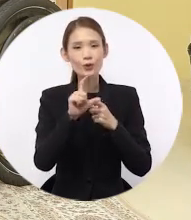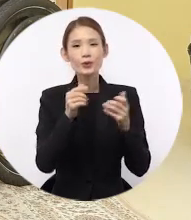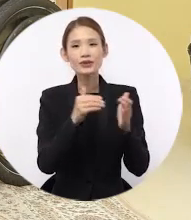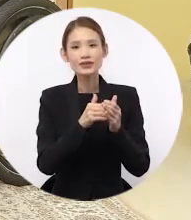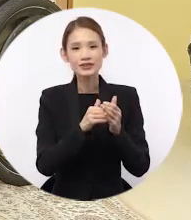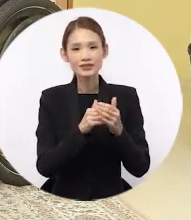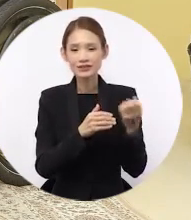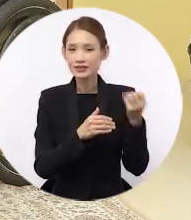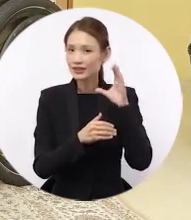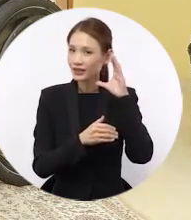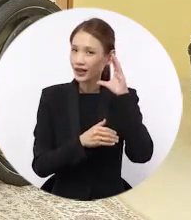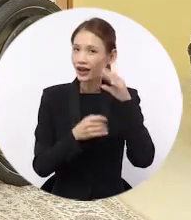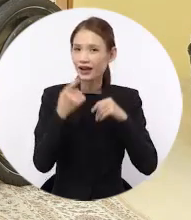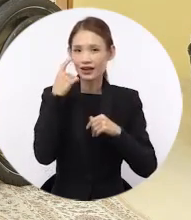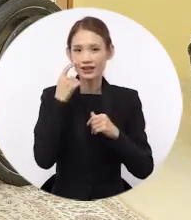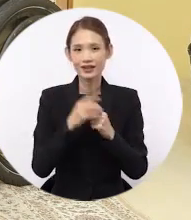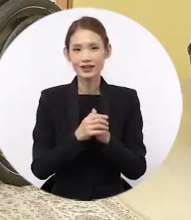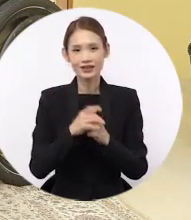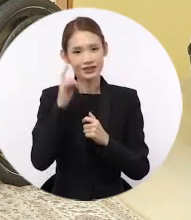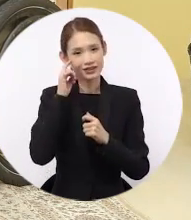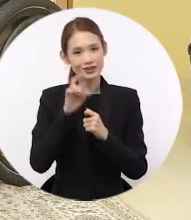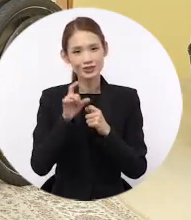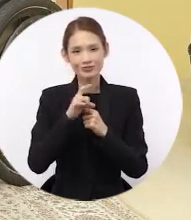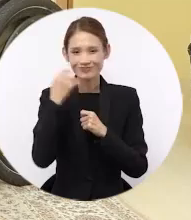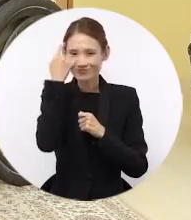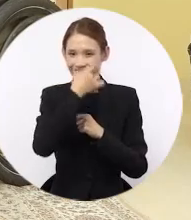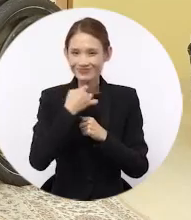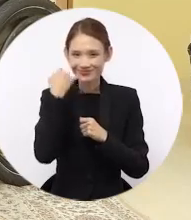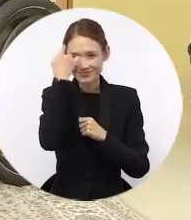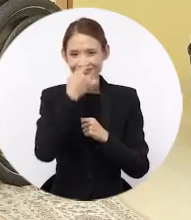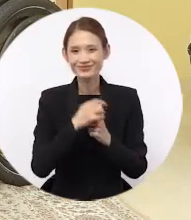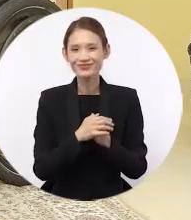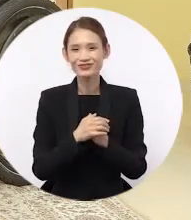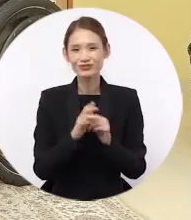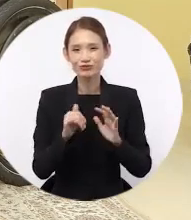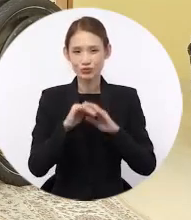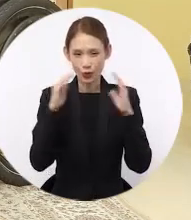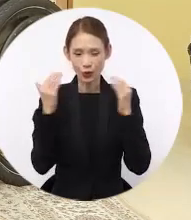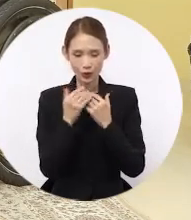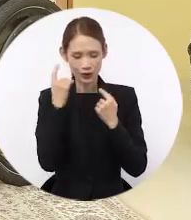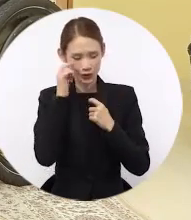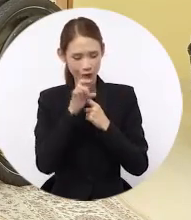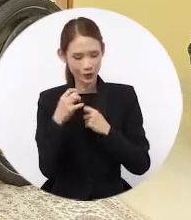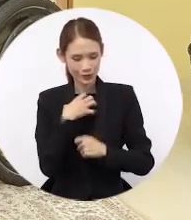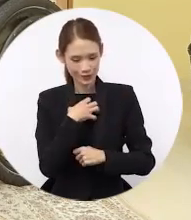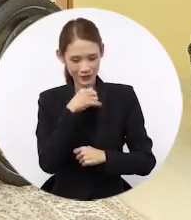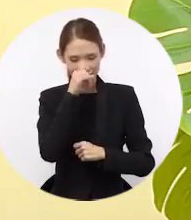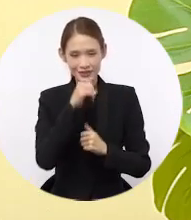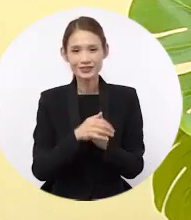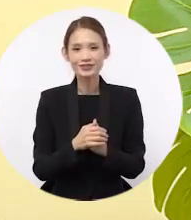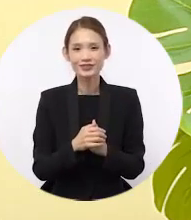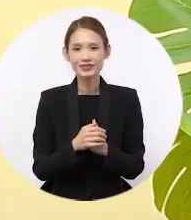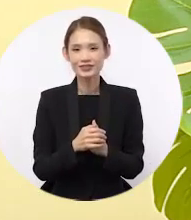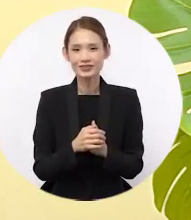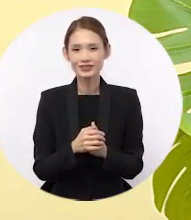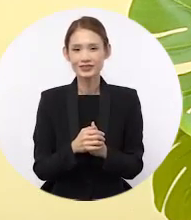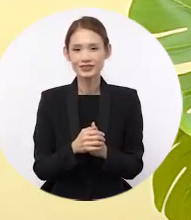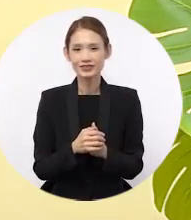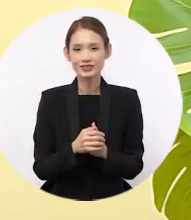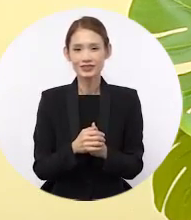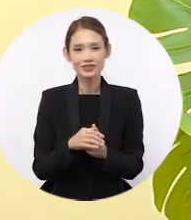우리 한솔님이 고민이 끝난 것 같아요. 저요? 한번 들어보도록 하겠습니다. 고민하는 얼굴이었는데 네. 세상 모든 고민을 안고 있는